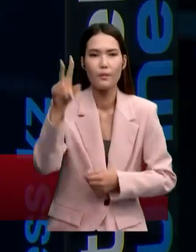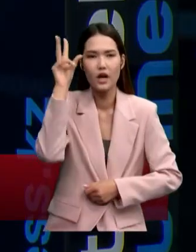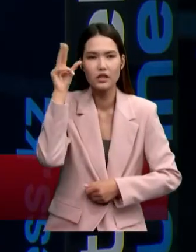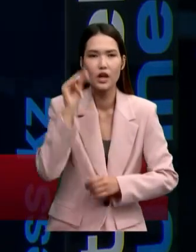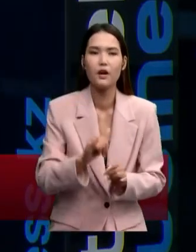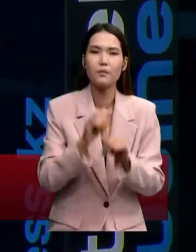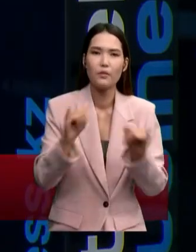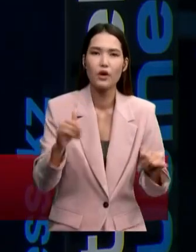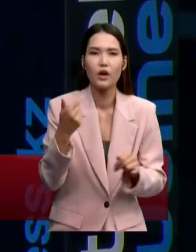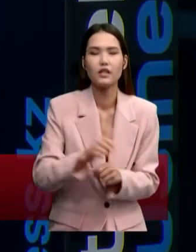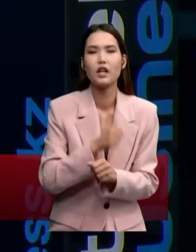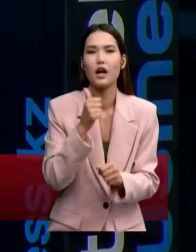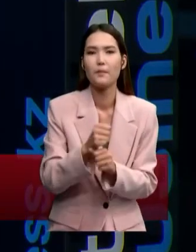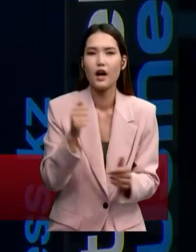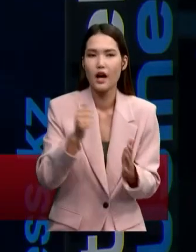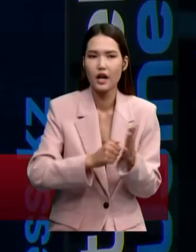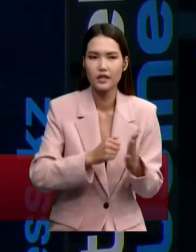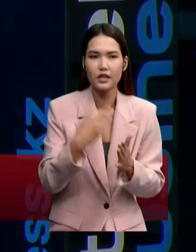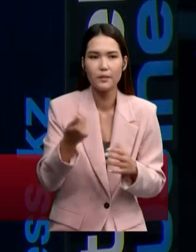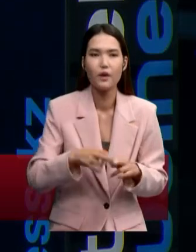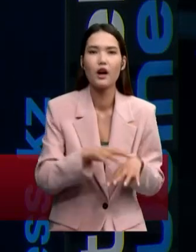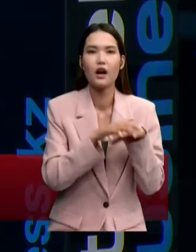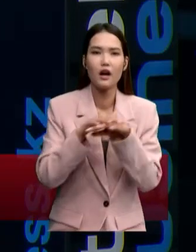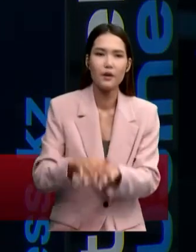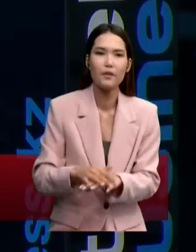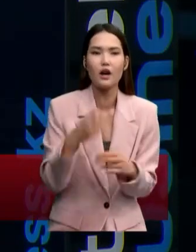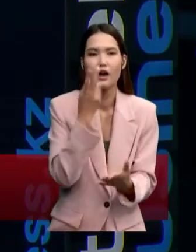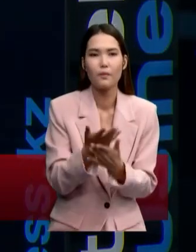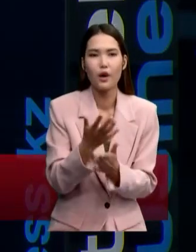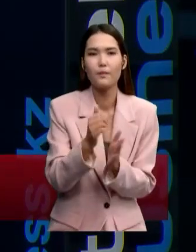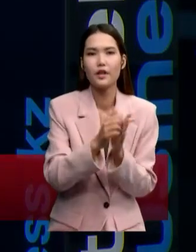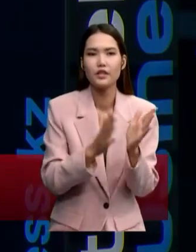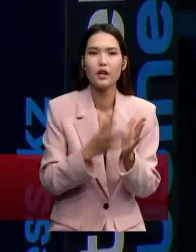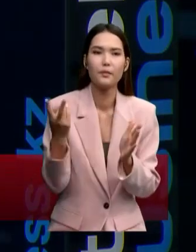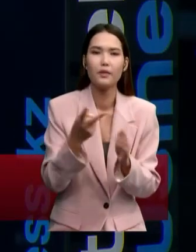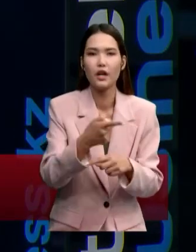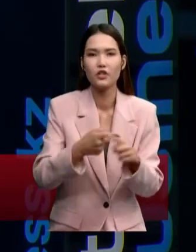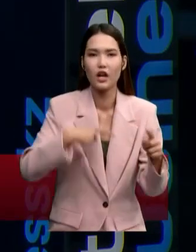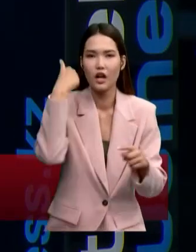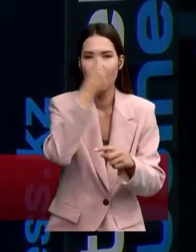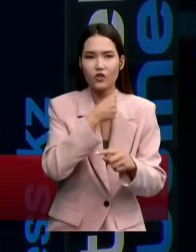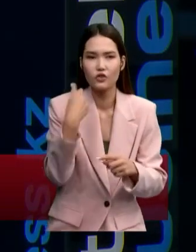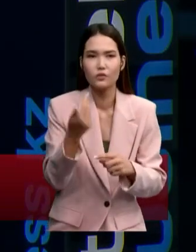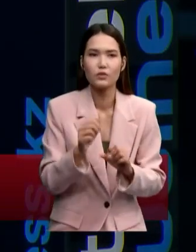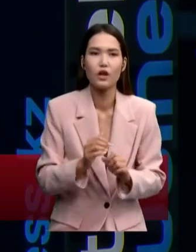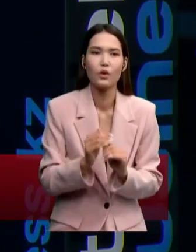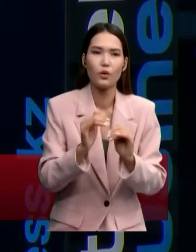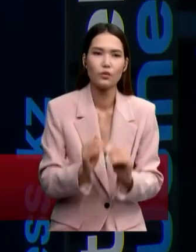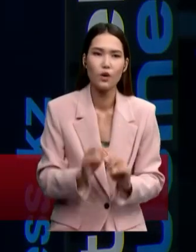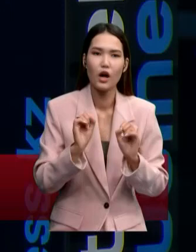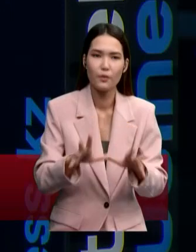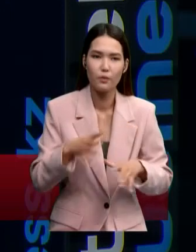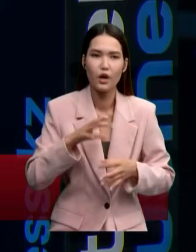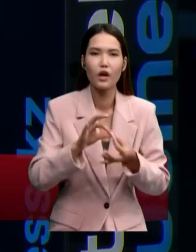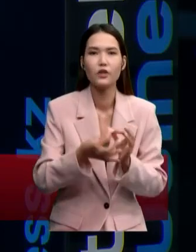өсуі оған басты себеп. Сондықтан бас банктің болжамынша ставка екінші жарты жылдықта ғана төмендеуі мүмкін.